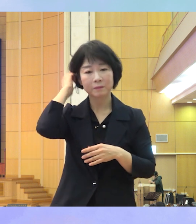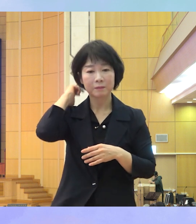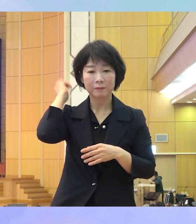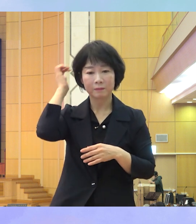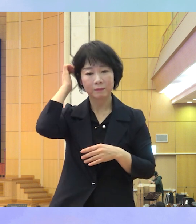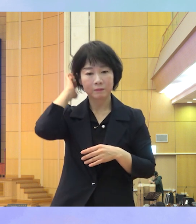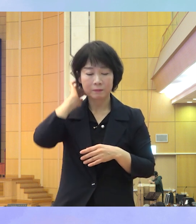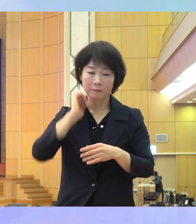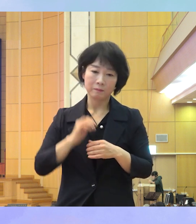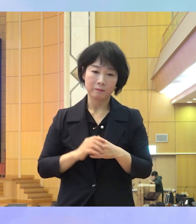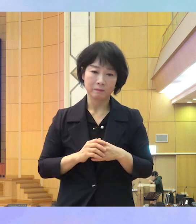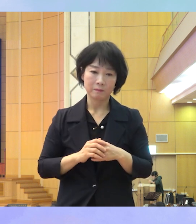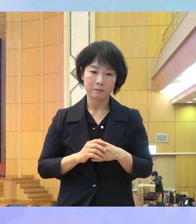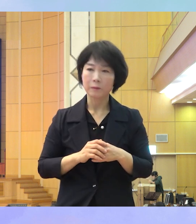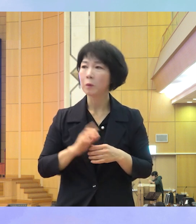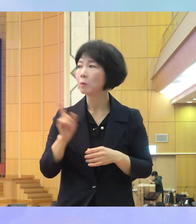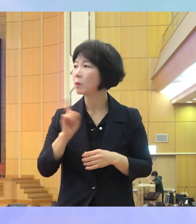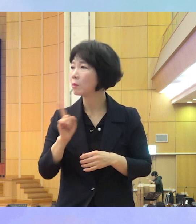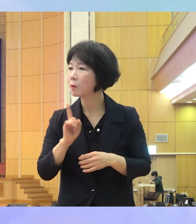아주